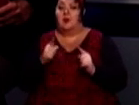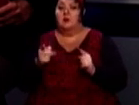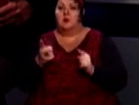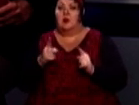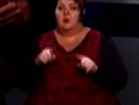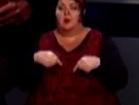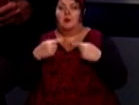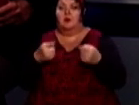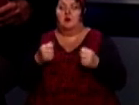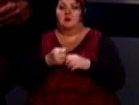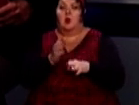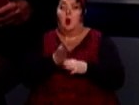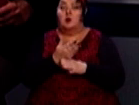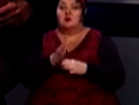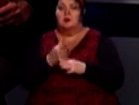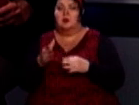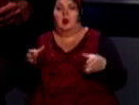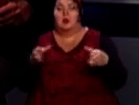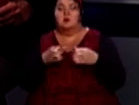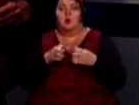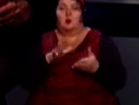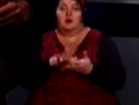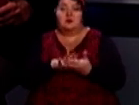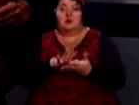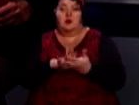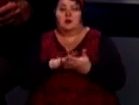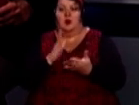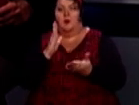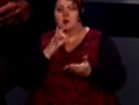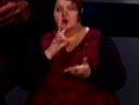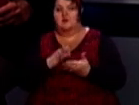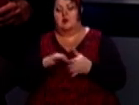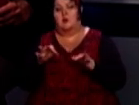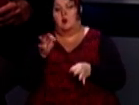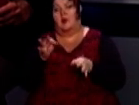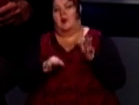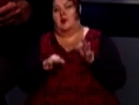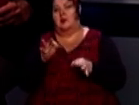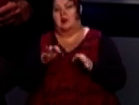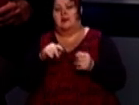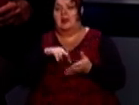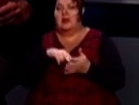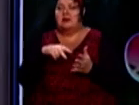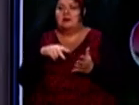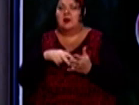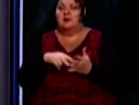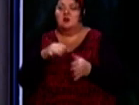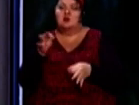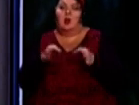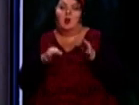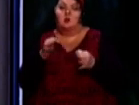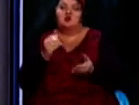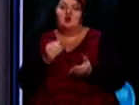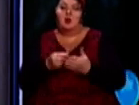переходити, мабуть, до роздільного збору сміття і бути більш відповідальними стосовно екології. Ну і стратегічна екологічна оцінка. На